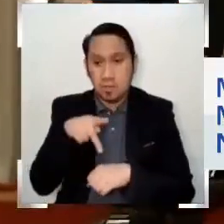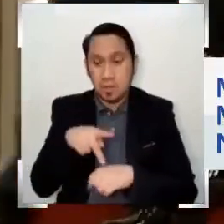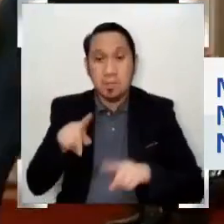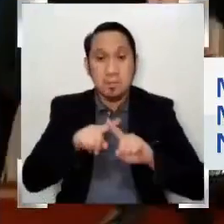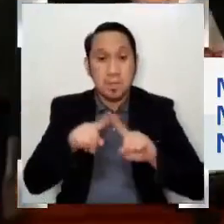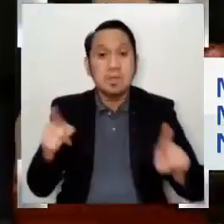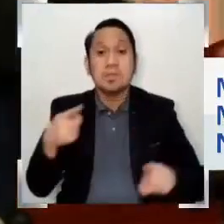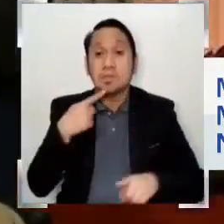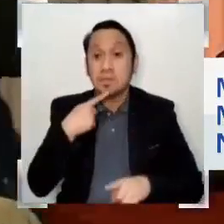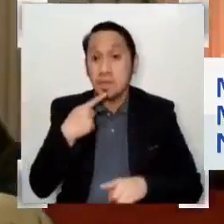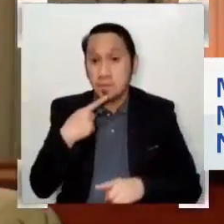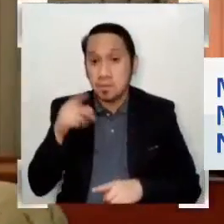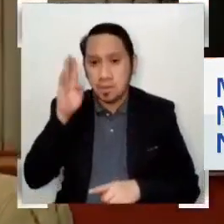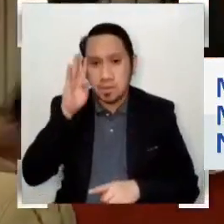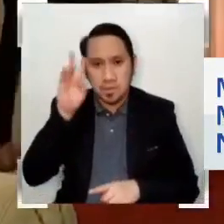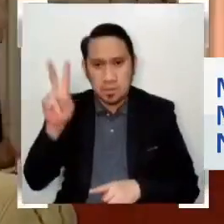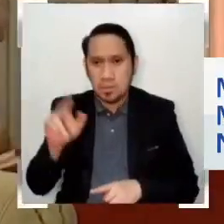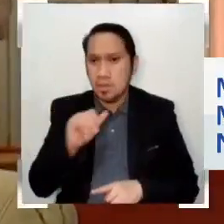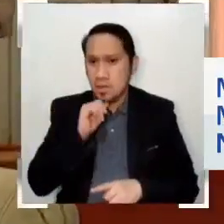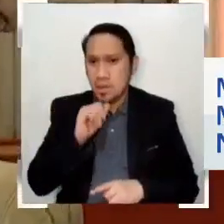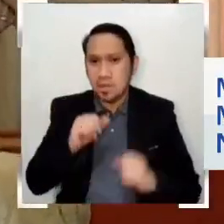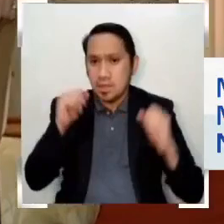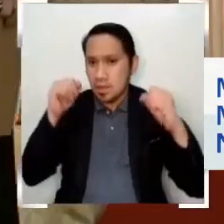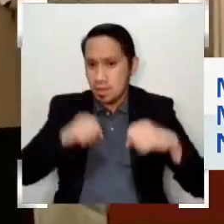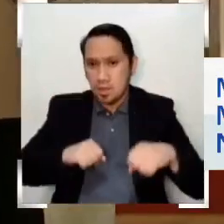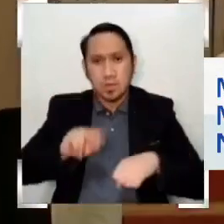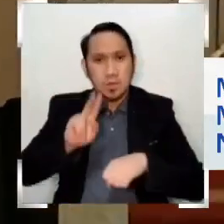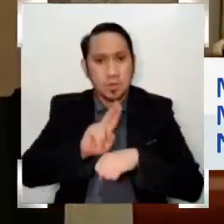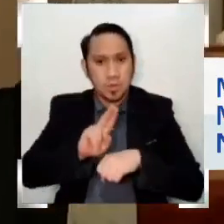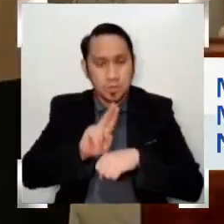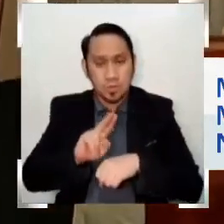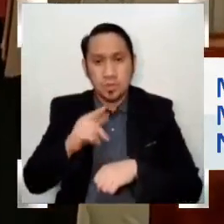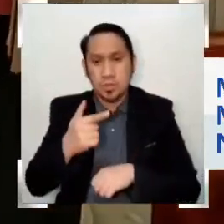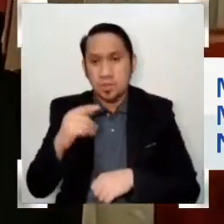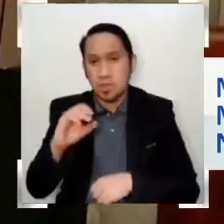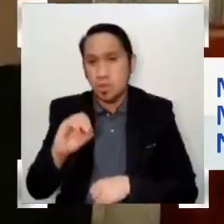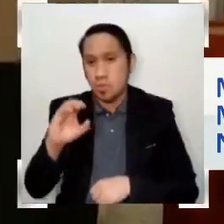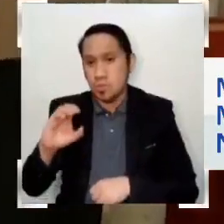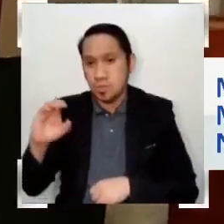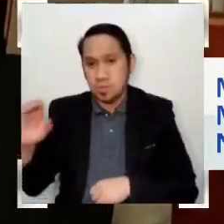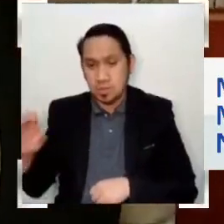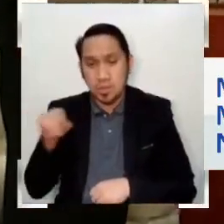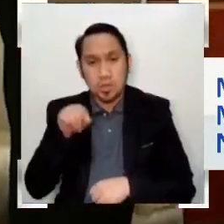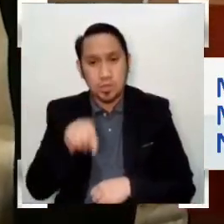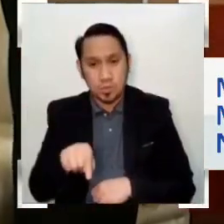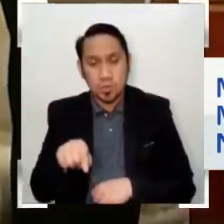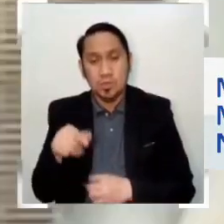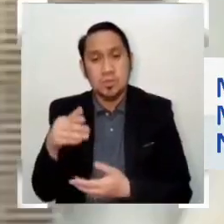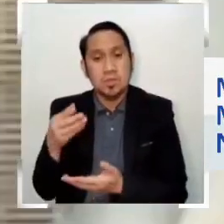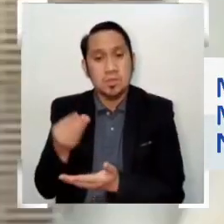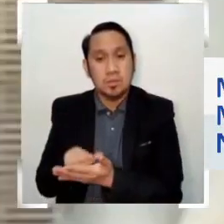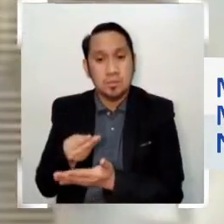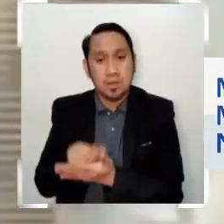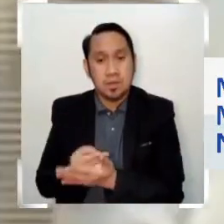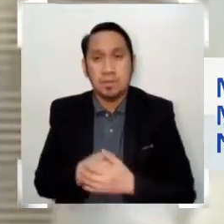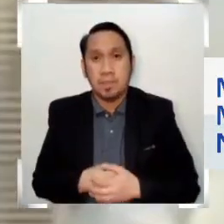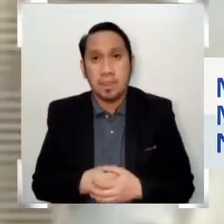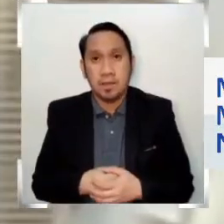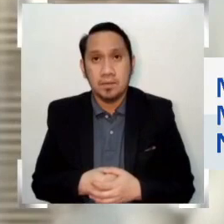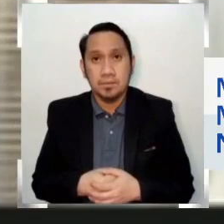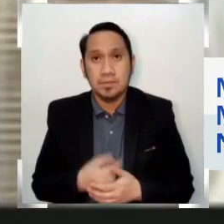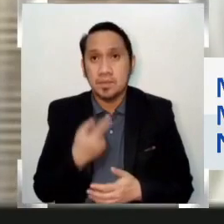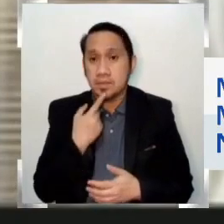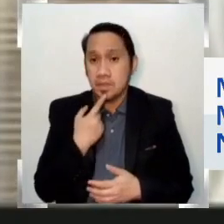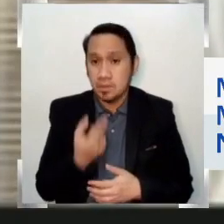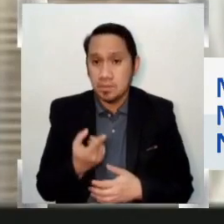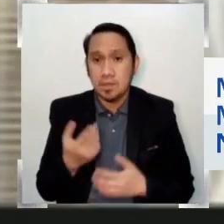Marcos na hindi siya pabor na gamitin ang pera ng mga GOCC sa pondo. Statement of the President, I think there is a